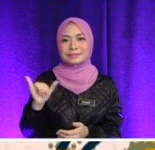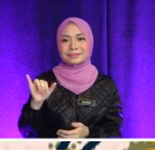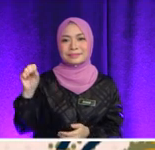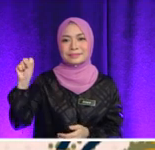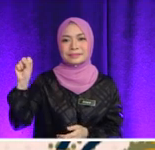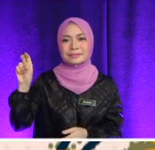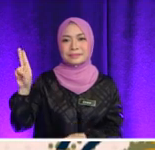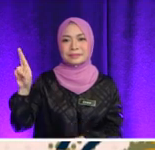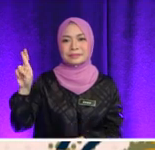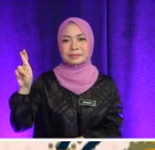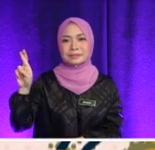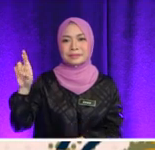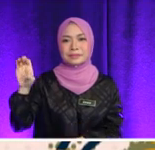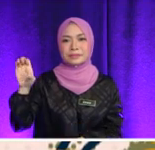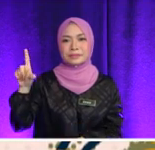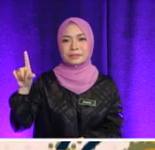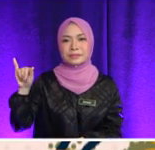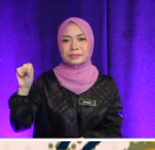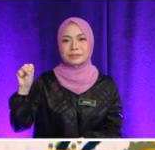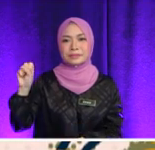halus dan teliti